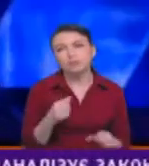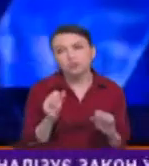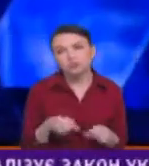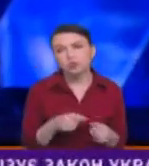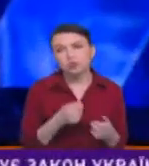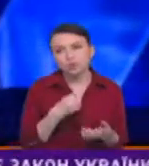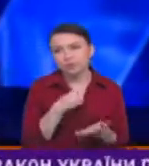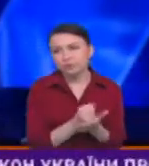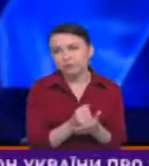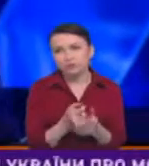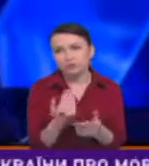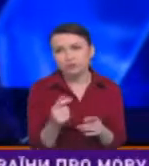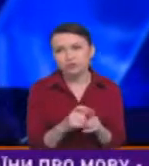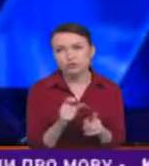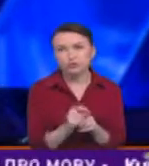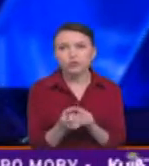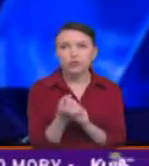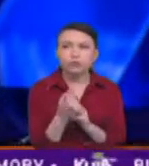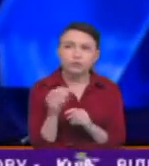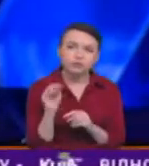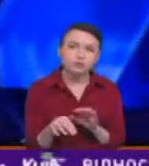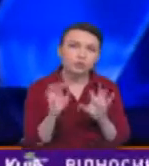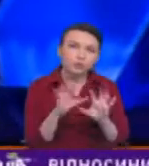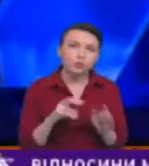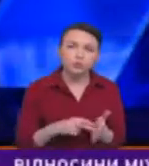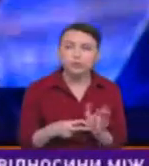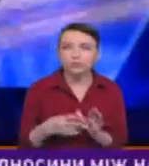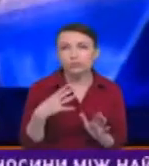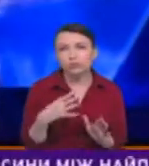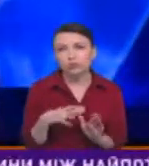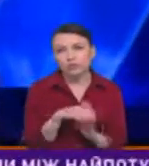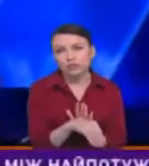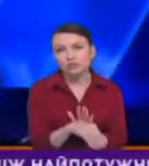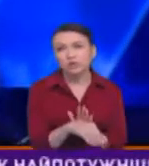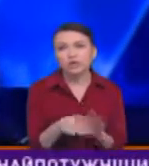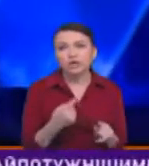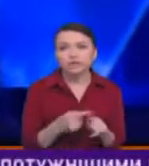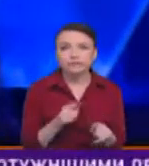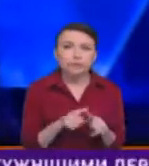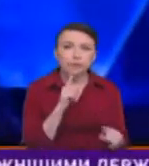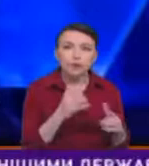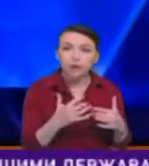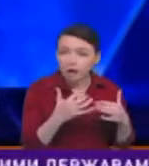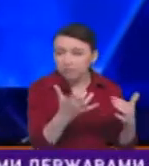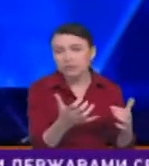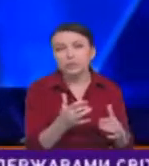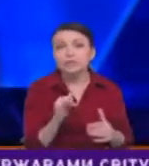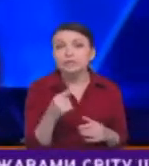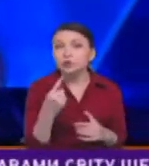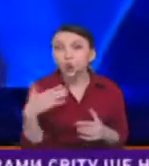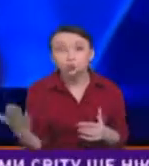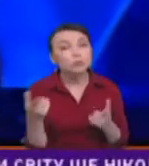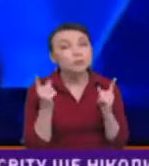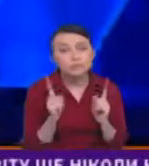слова. 11 тисяч законопроєктів було внесено в цей парламент. І з одного боку,